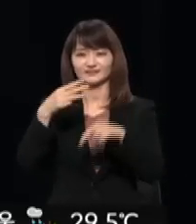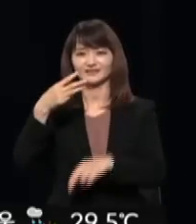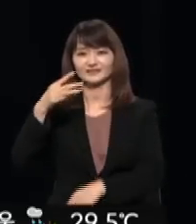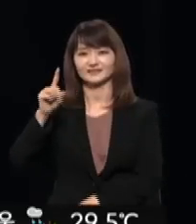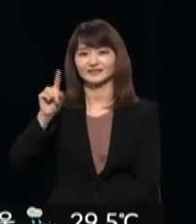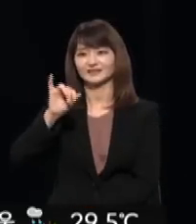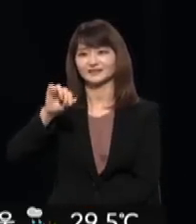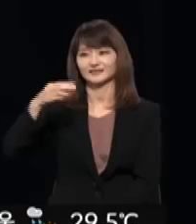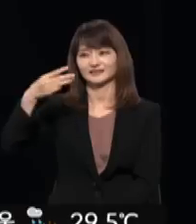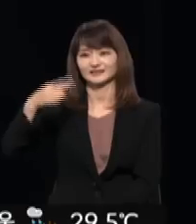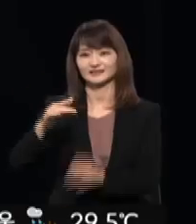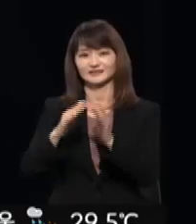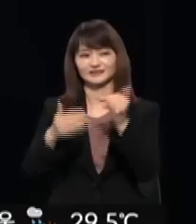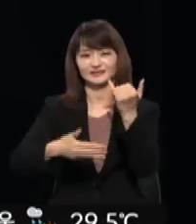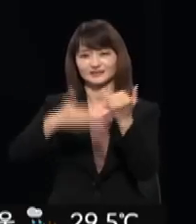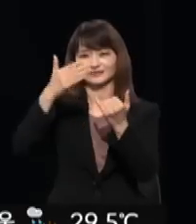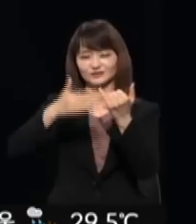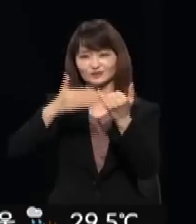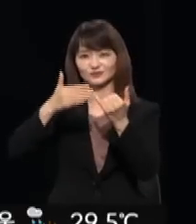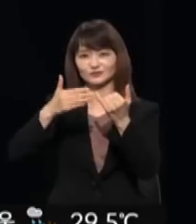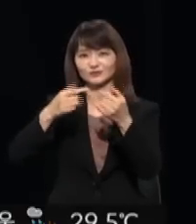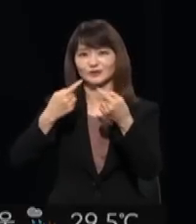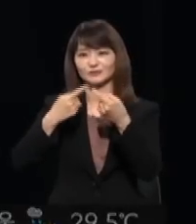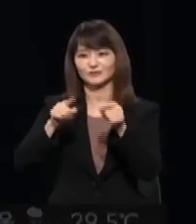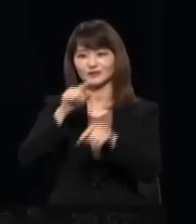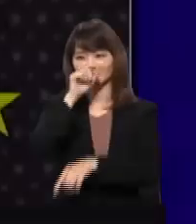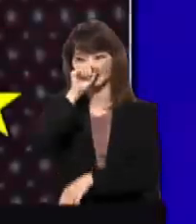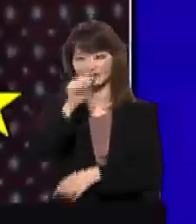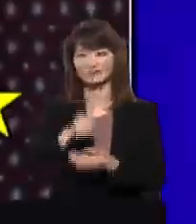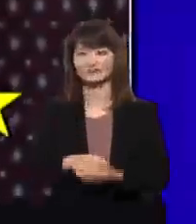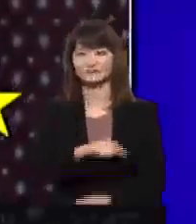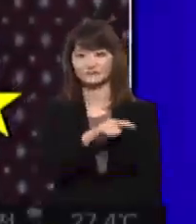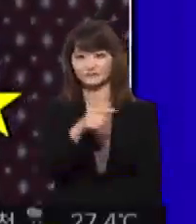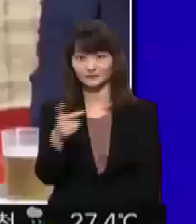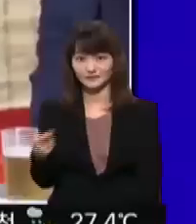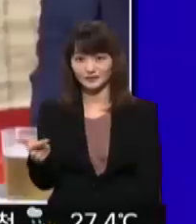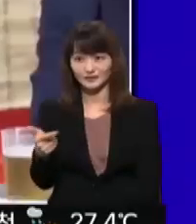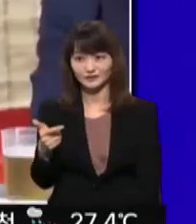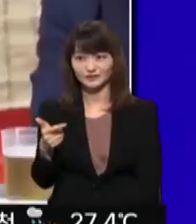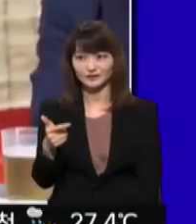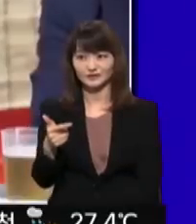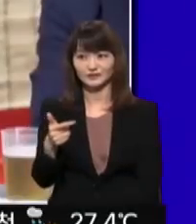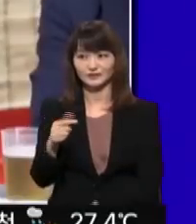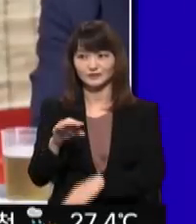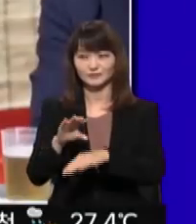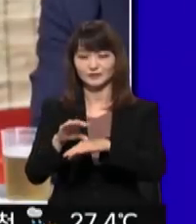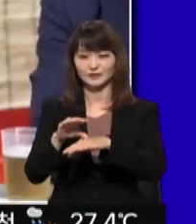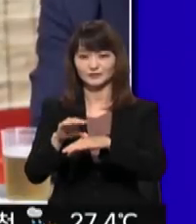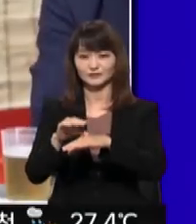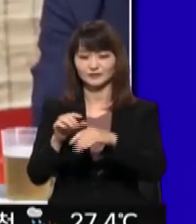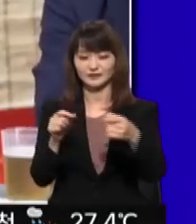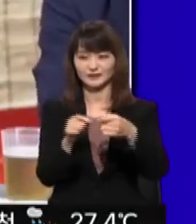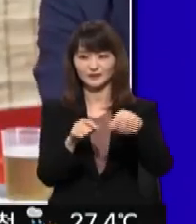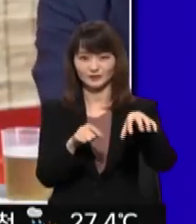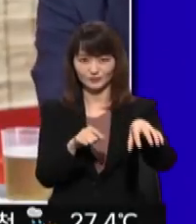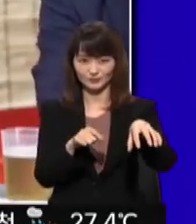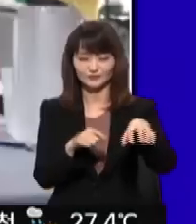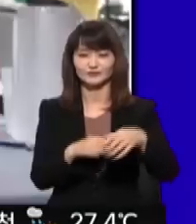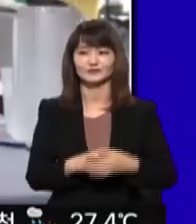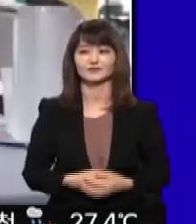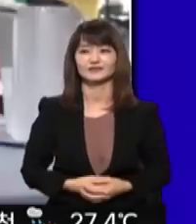유튜브 방송을 했었는데요 평가가 아주 좋았습니다 저녁에 바로이 세트 앞부분에서 지금 밑그림으로 나가고 있는데요